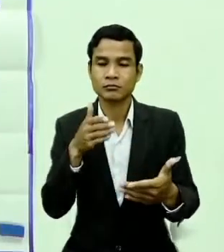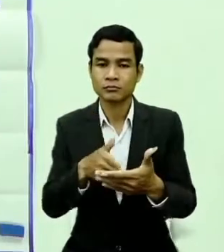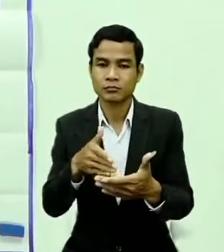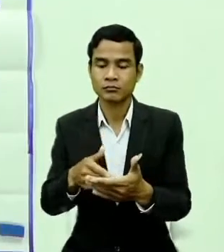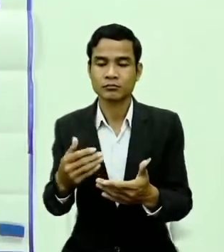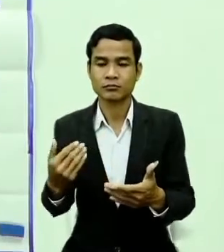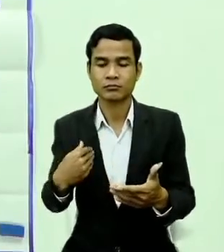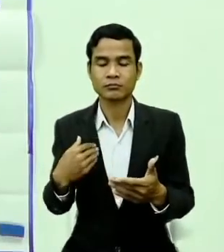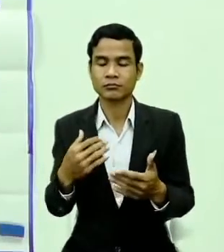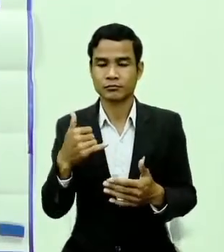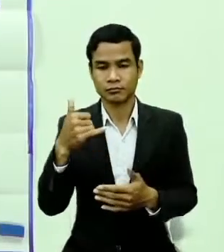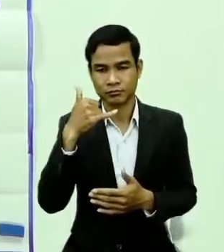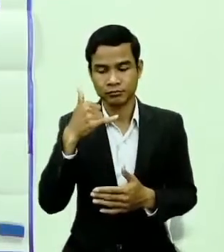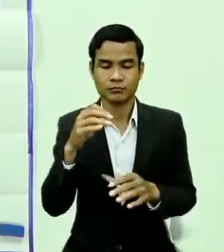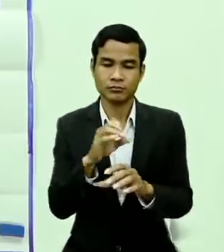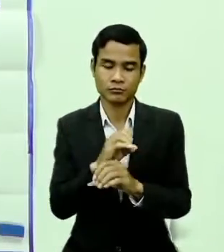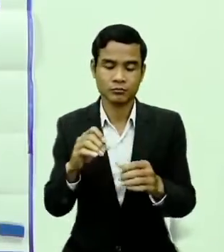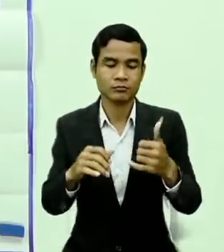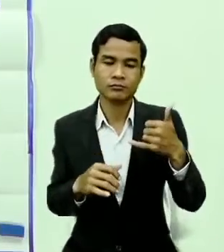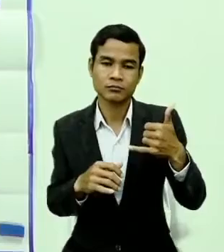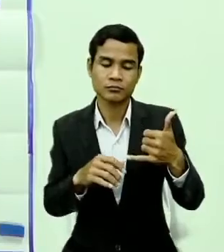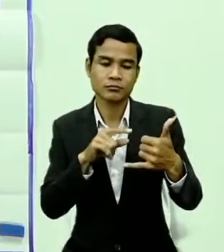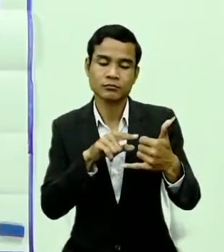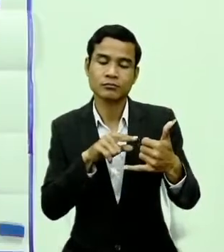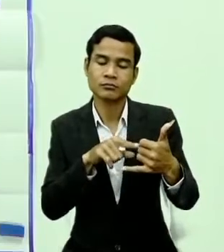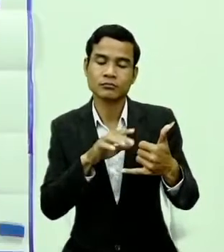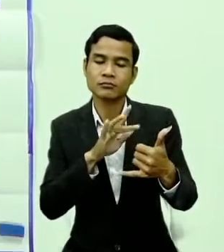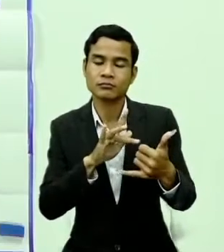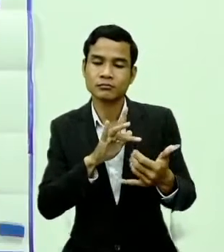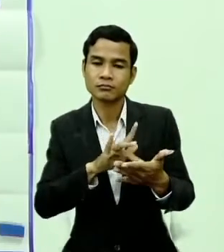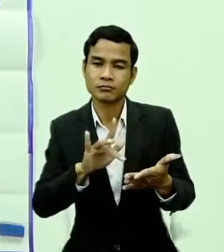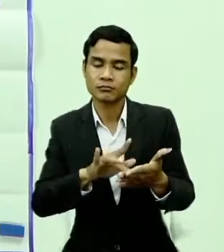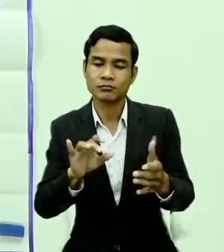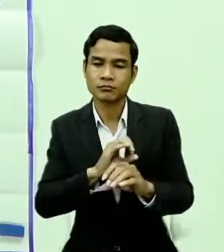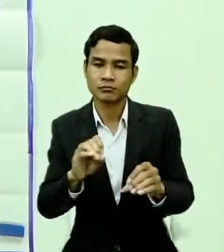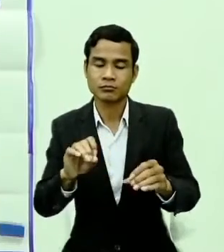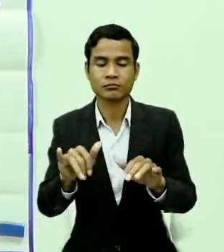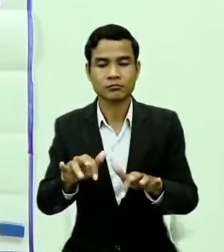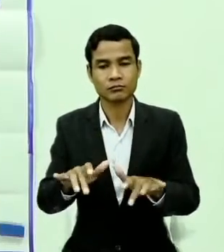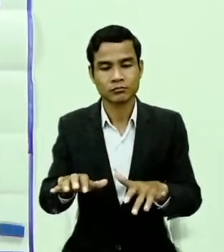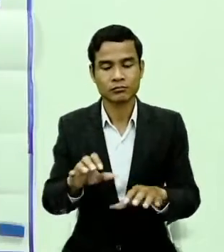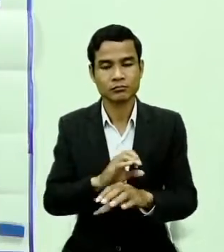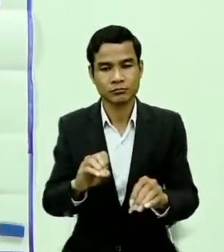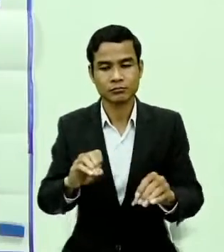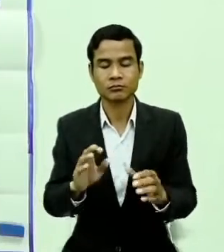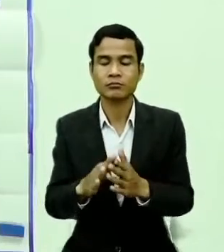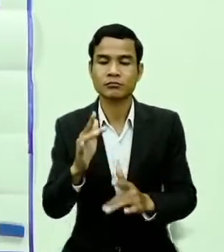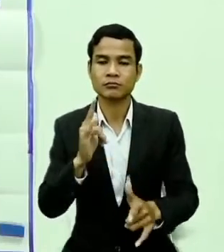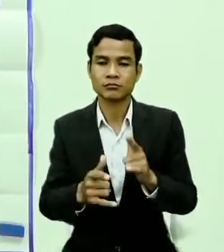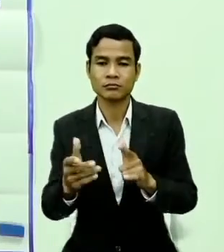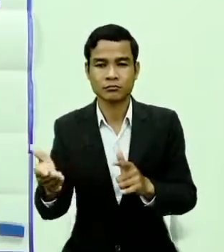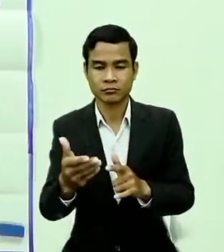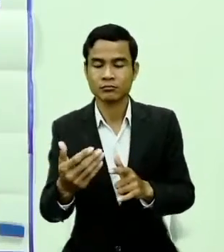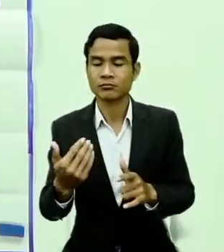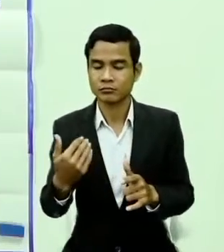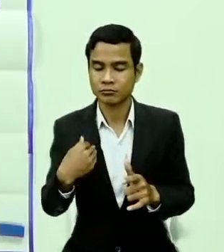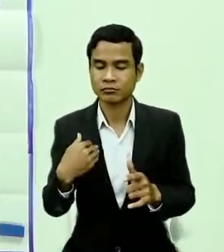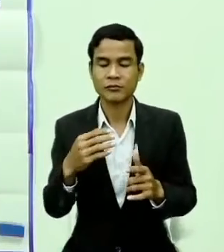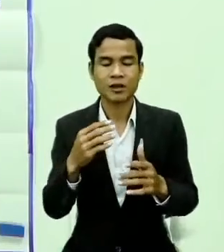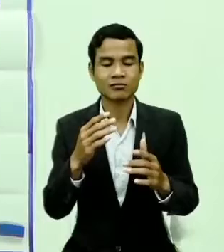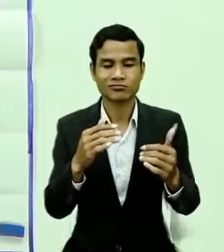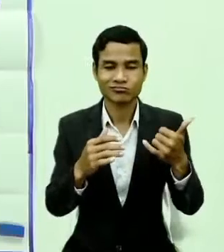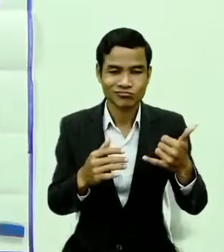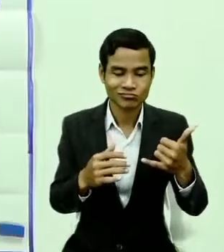cồn khác cứ ọt tù được sắp rưu mũi của ọt computer chắc bác cạn đấy cồn ọt miên tù sắp nâng computer đầm bấy cho